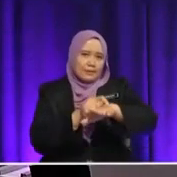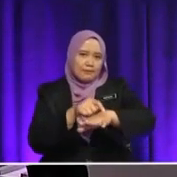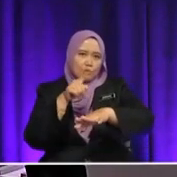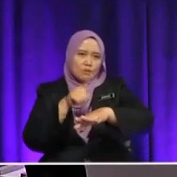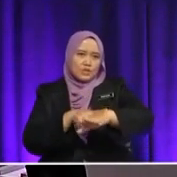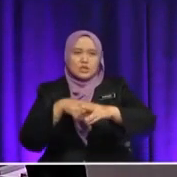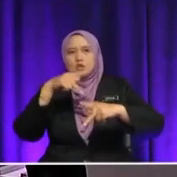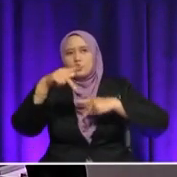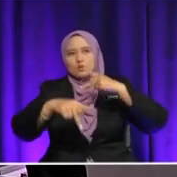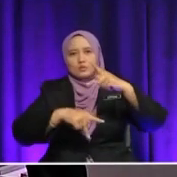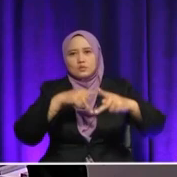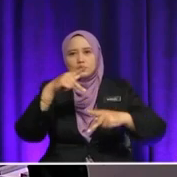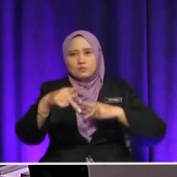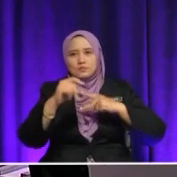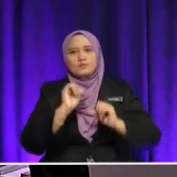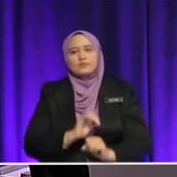akhirnya